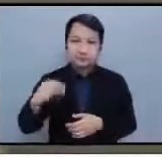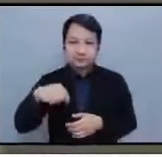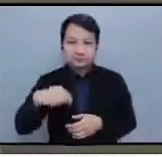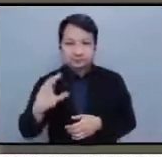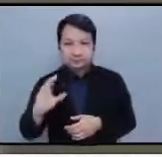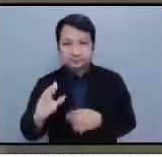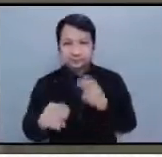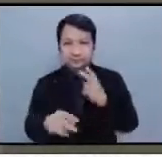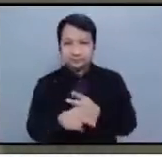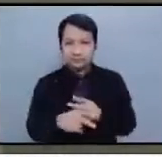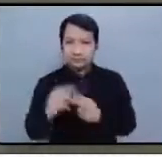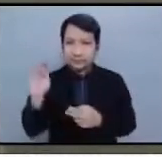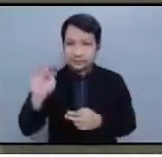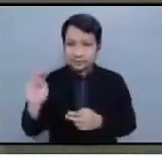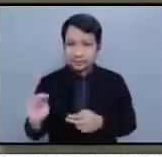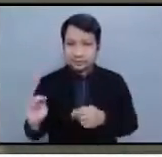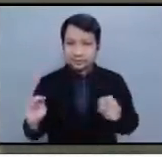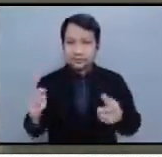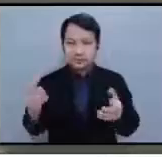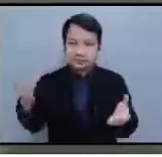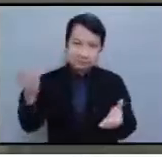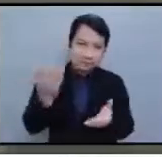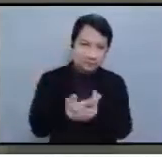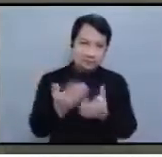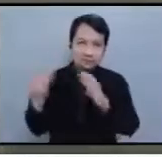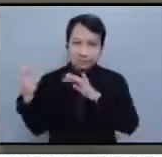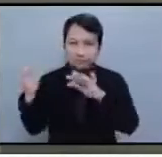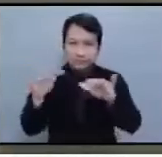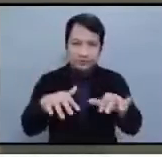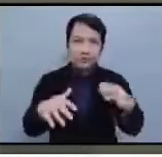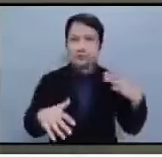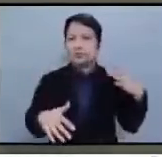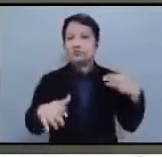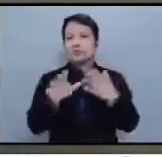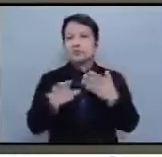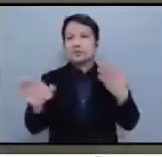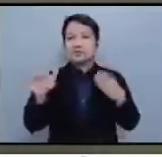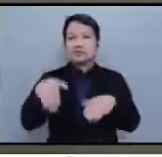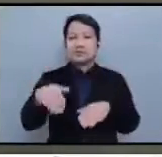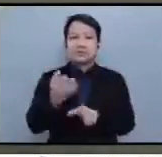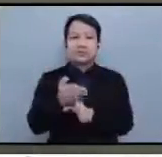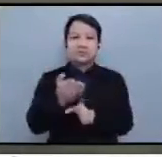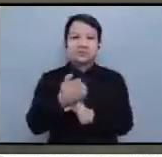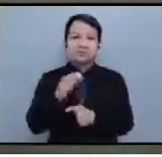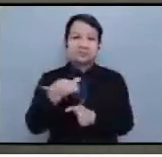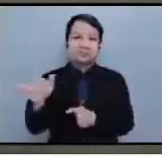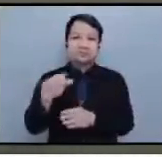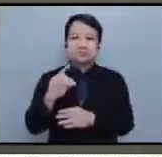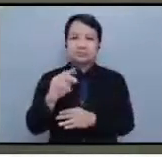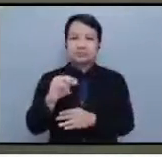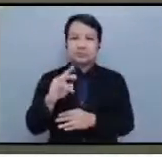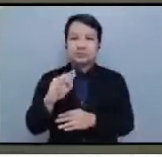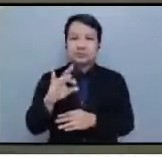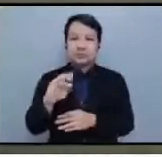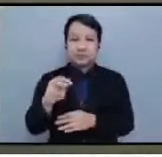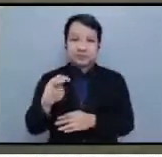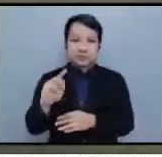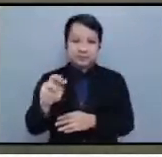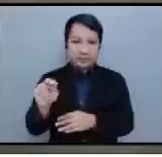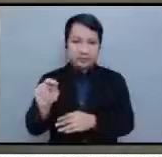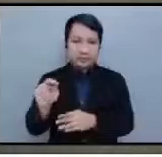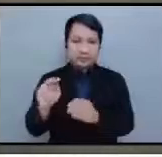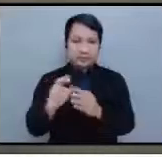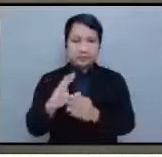tulang Lunes, yung dagsaan ng mga ka-Viver natin naghihintay ngayon dito sa bahagi ng Doña Carmen sa kahabaan ng Commonwealth